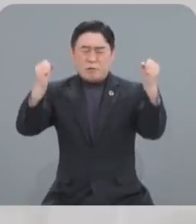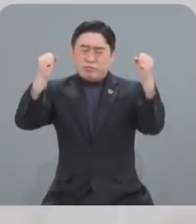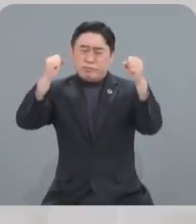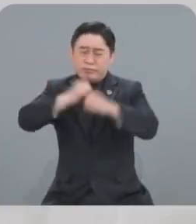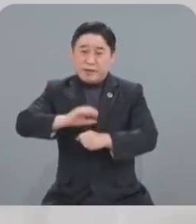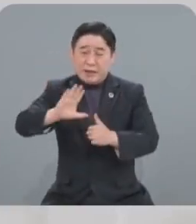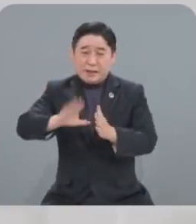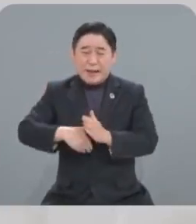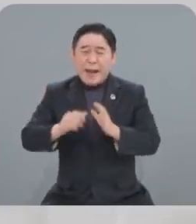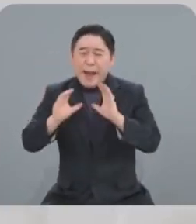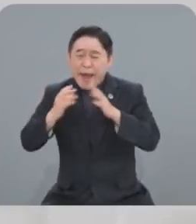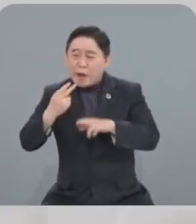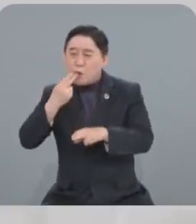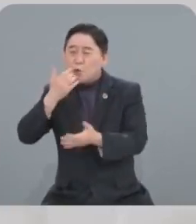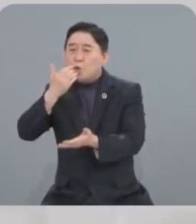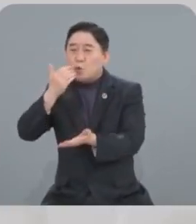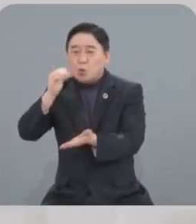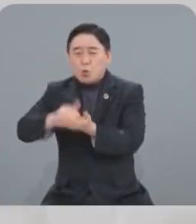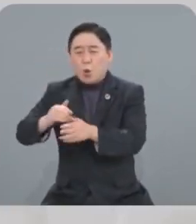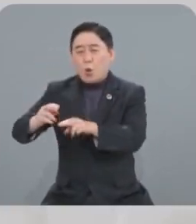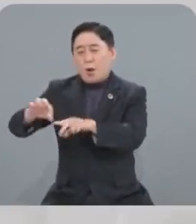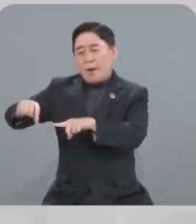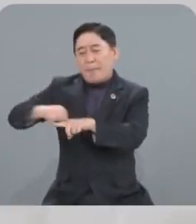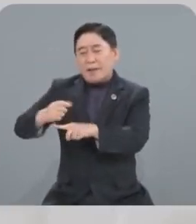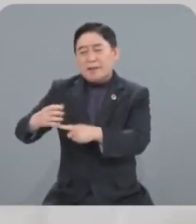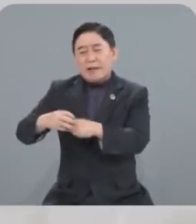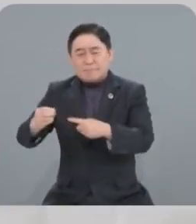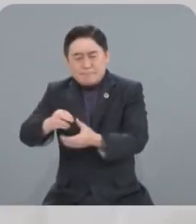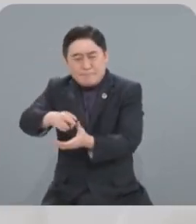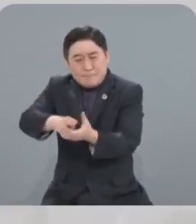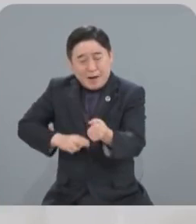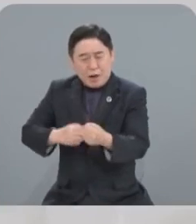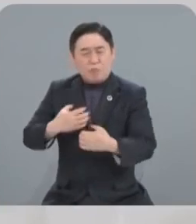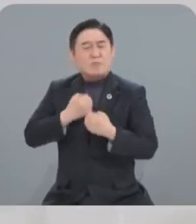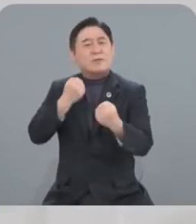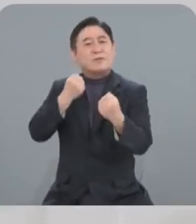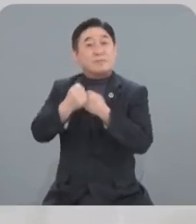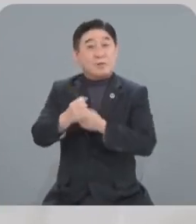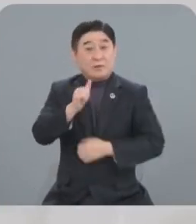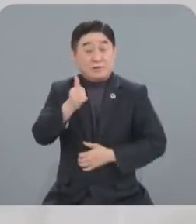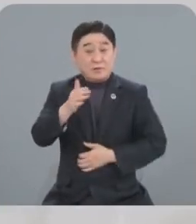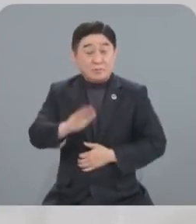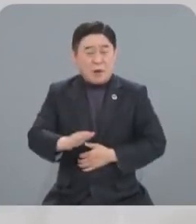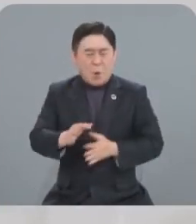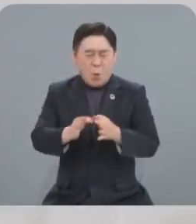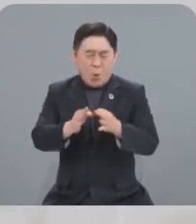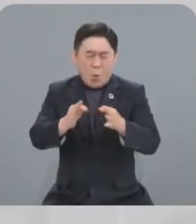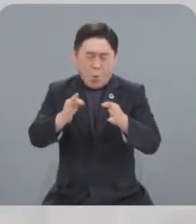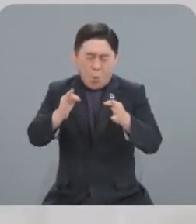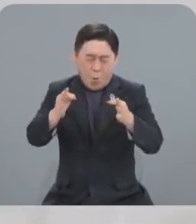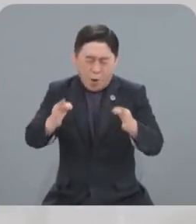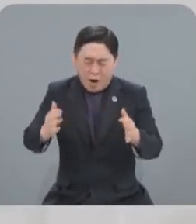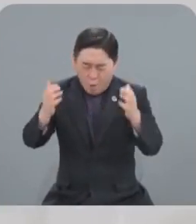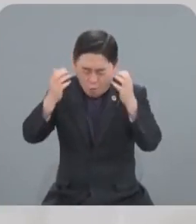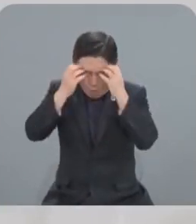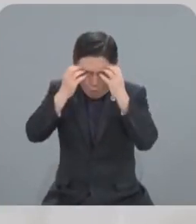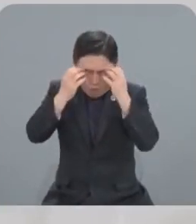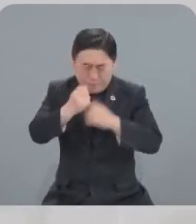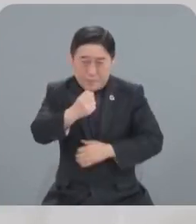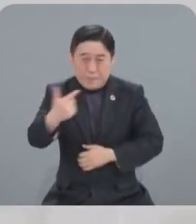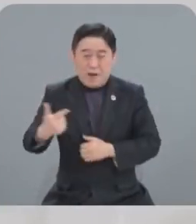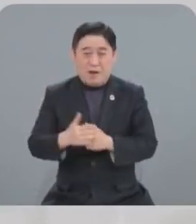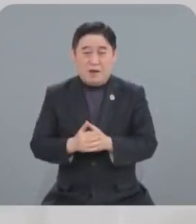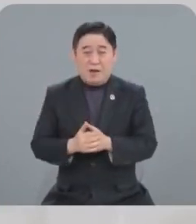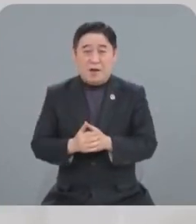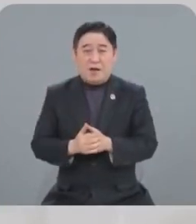집안이 아기 돌반지 까지 꺼내 위기를 극복해 찜한 오랜시간 고통의 시간을 보내야 했습니다